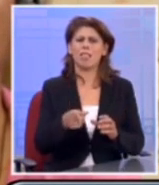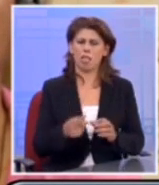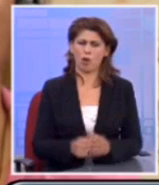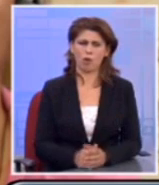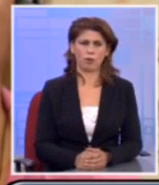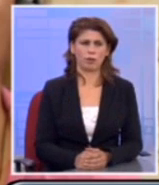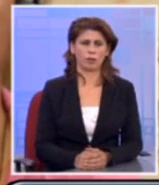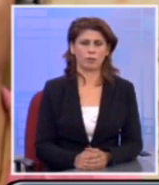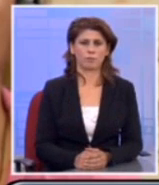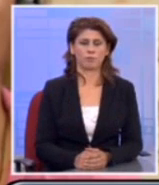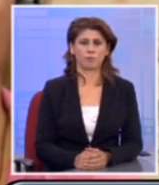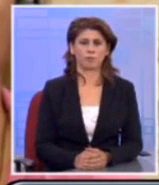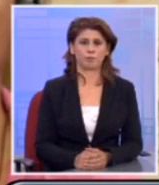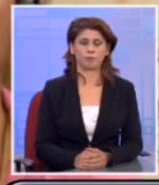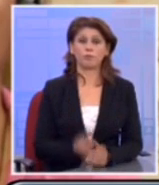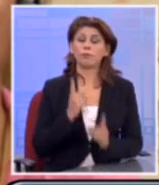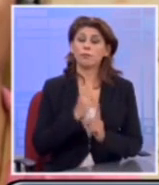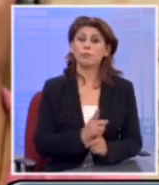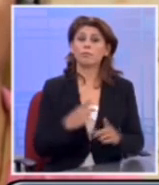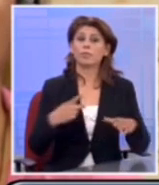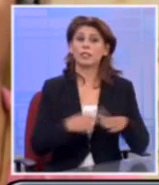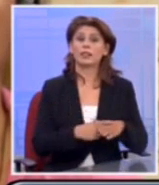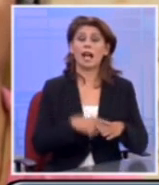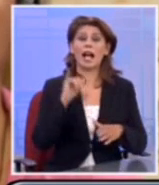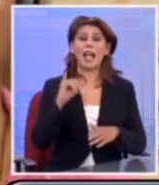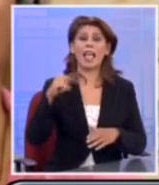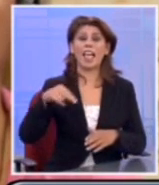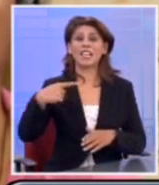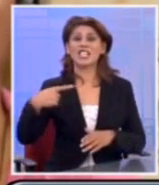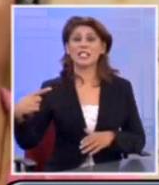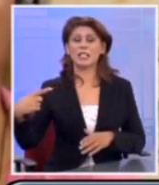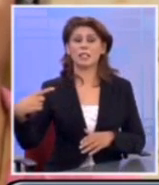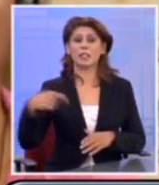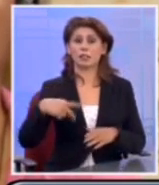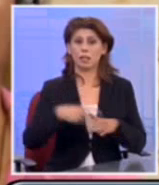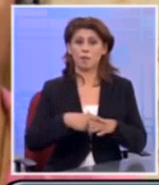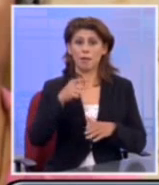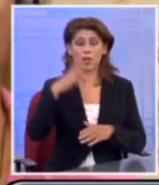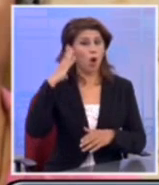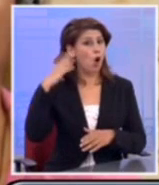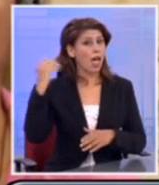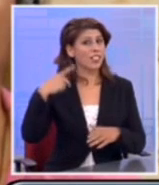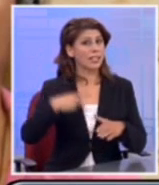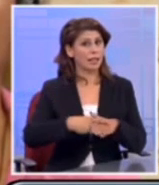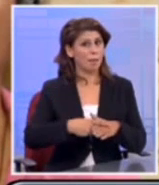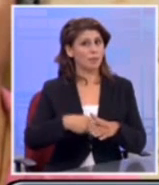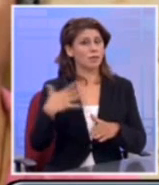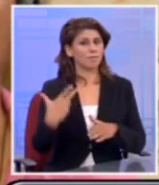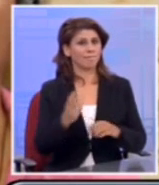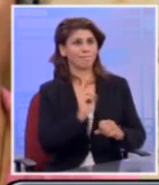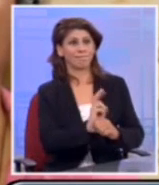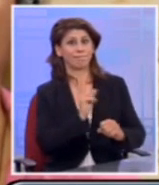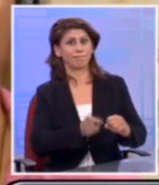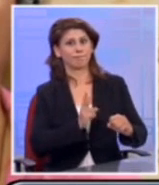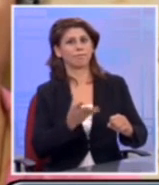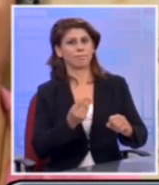και ο ειδικός της τράπεζας ING, μία από τις ολλανδικές τράπεζες που είχε εκτεθεί στον